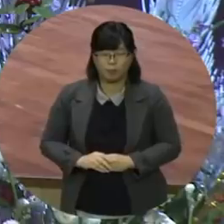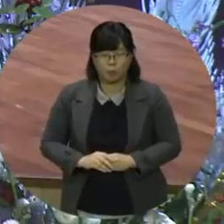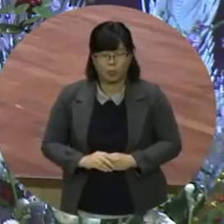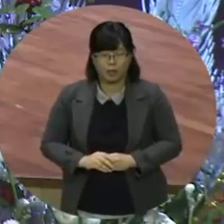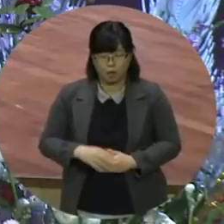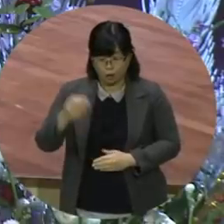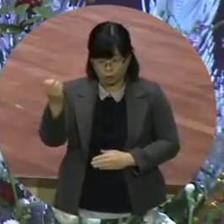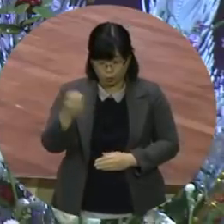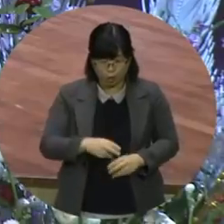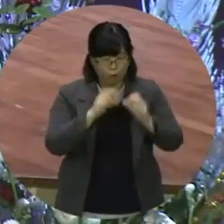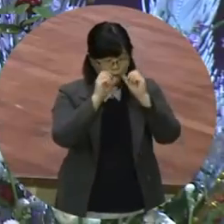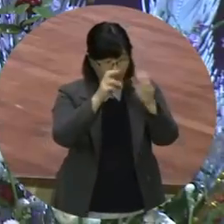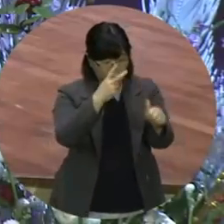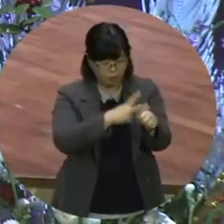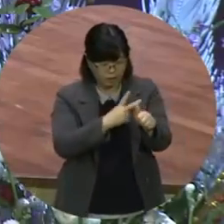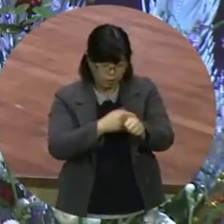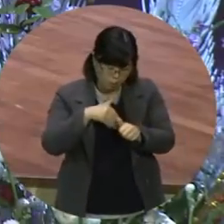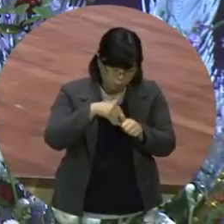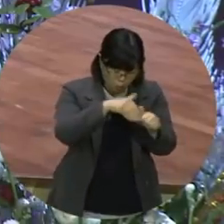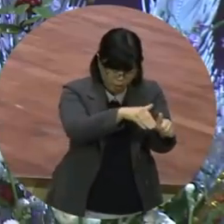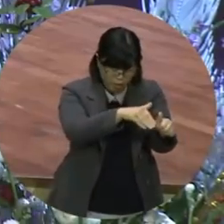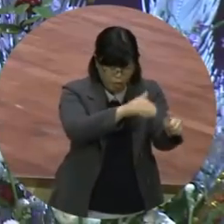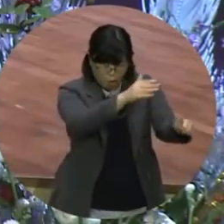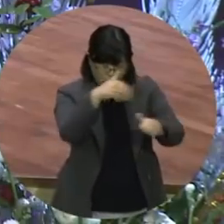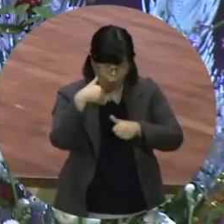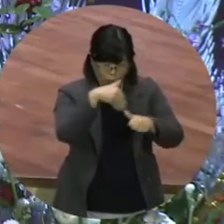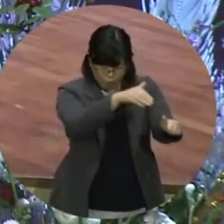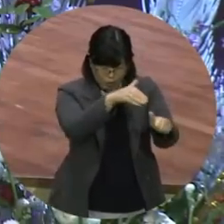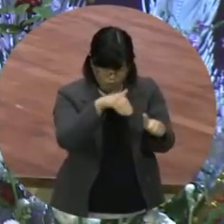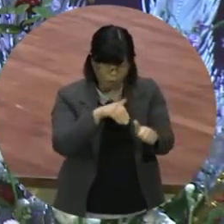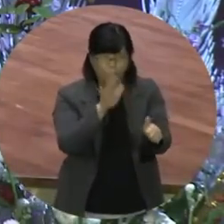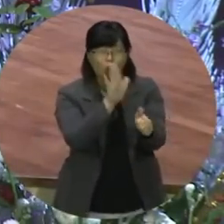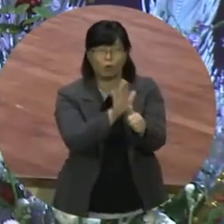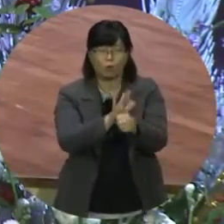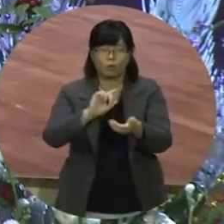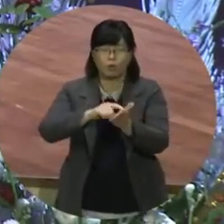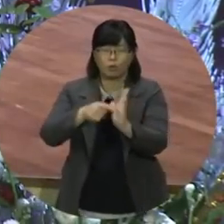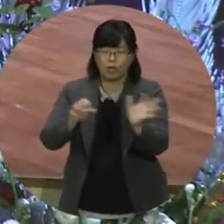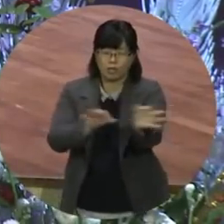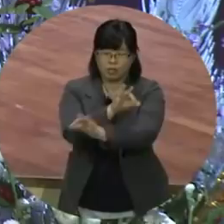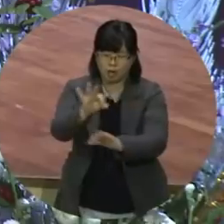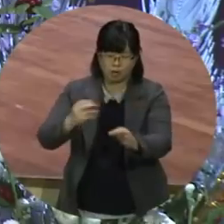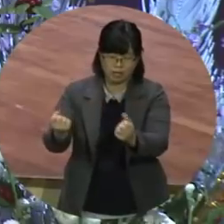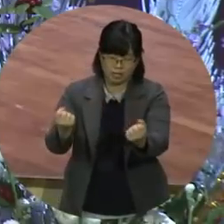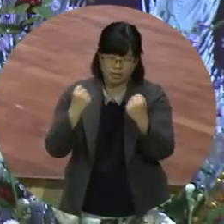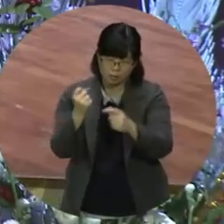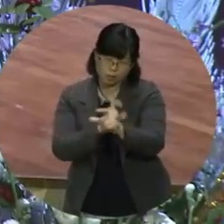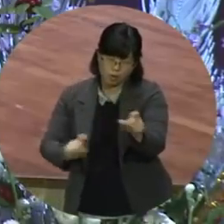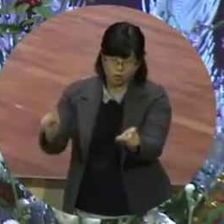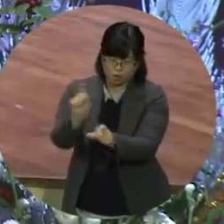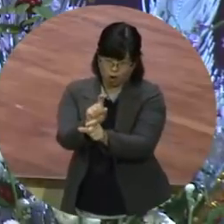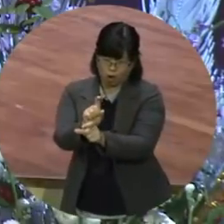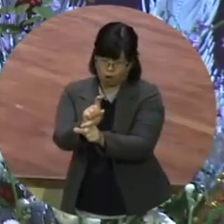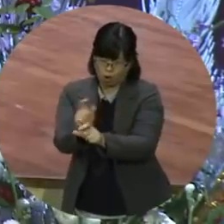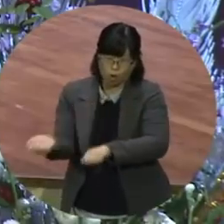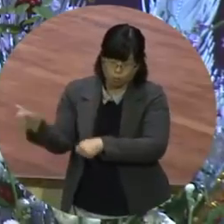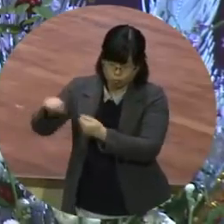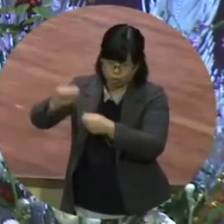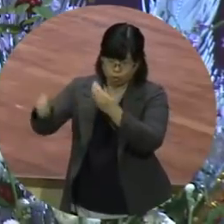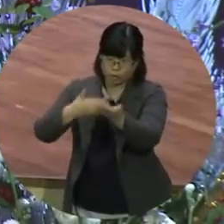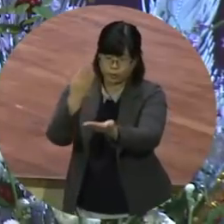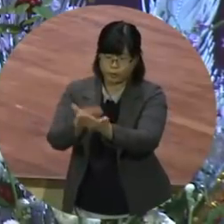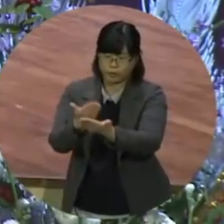주님이여 가고 오고 할 수 있는 이런 주님의 경제의 축복들을 우리 모든 성도들의 가정에 주께서